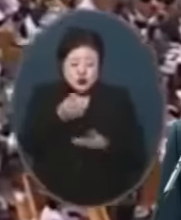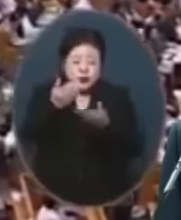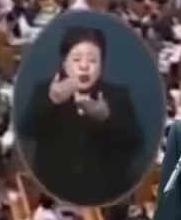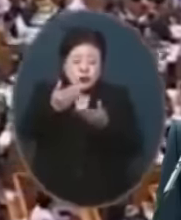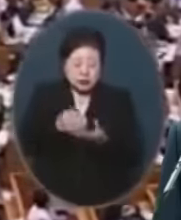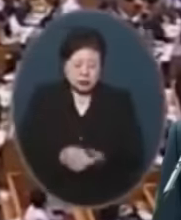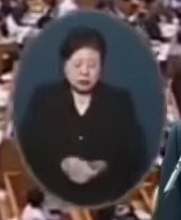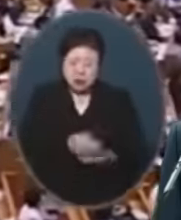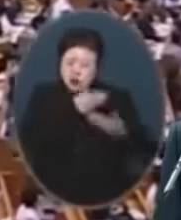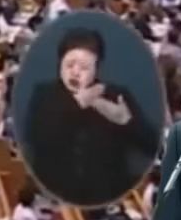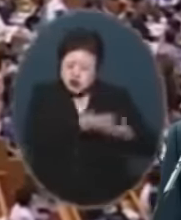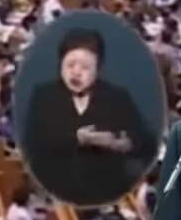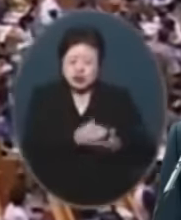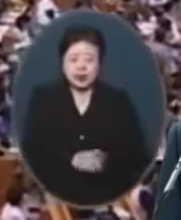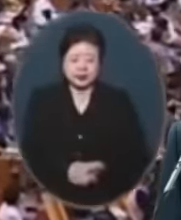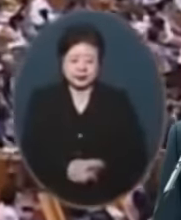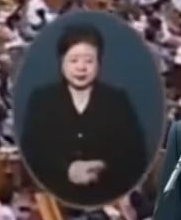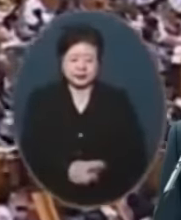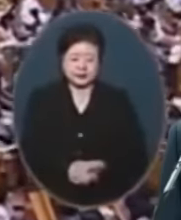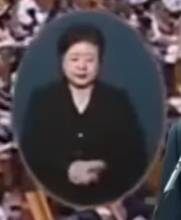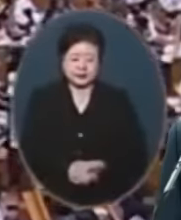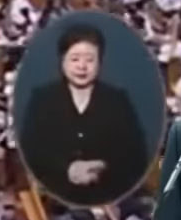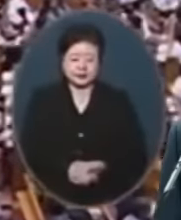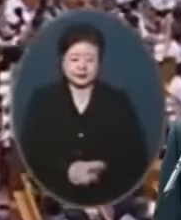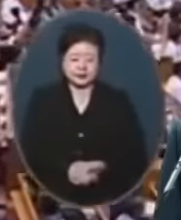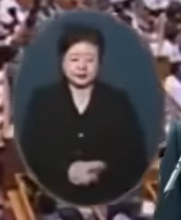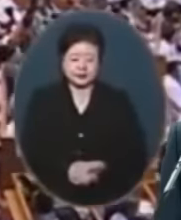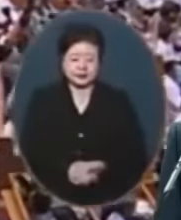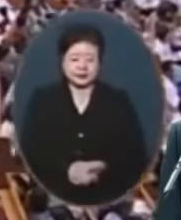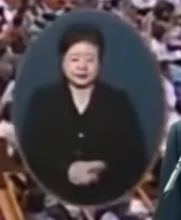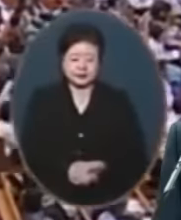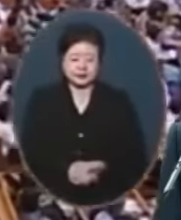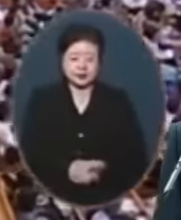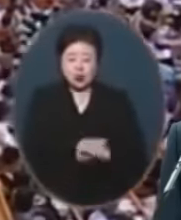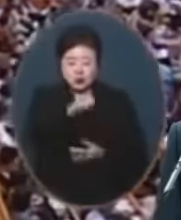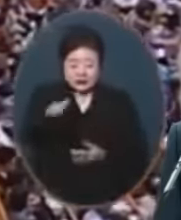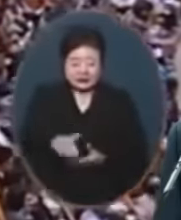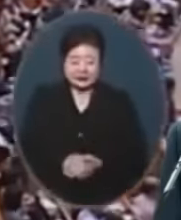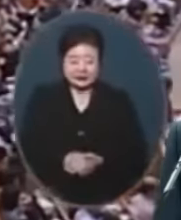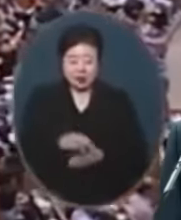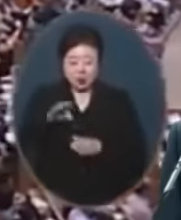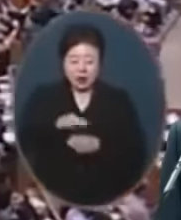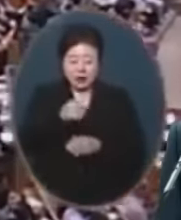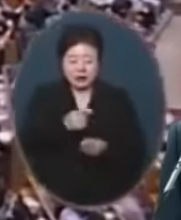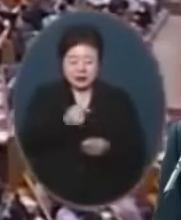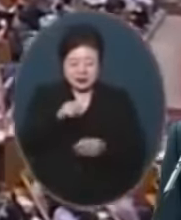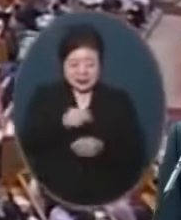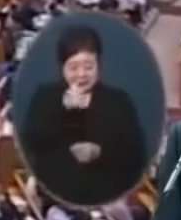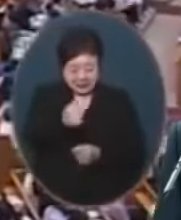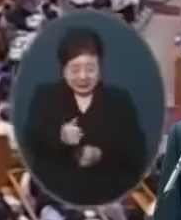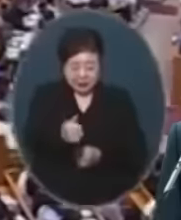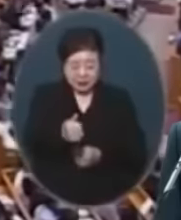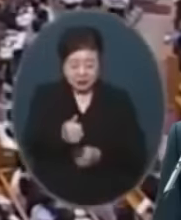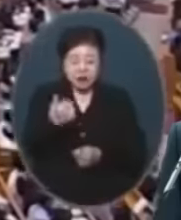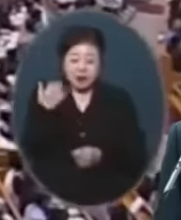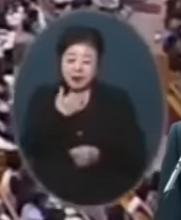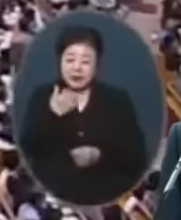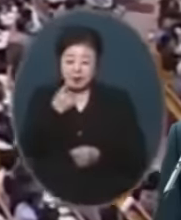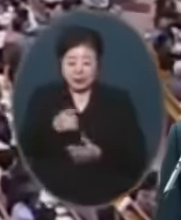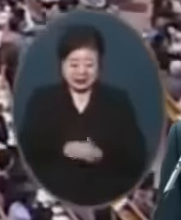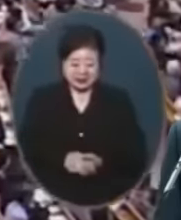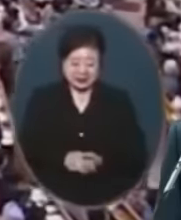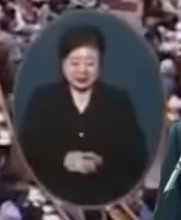것이 얼마나 중요하다는 것을 볼 수 있습니다. 우리는 왕 같은 제사장이라고 베드로가